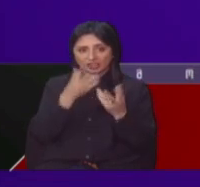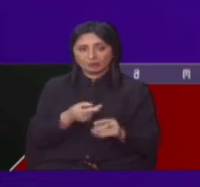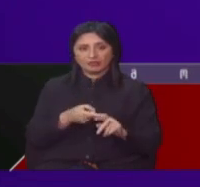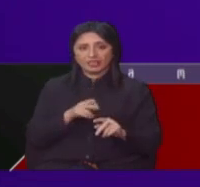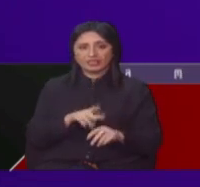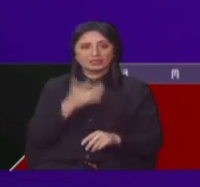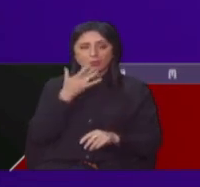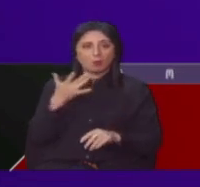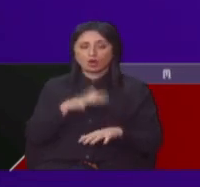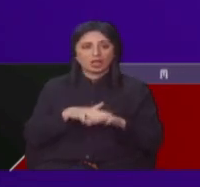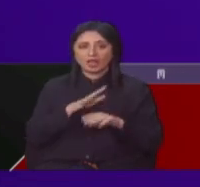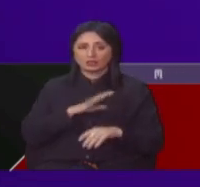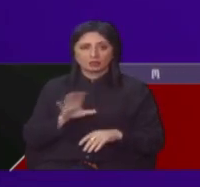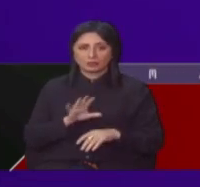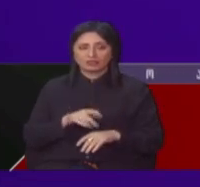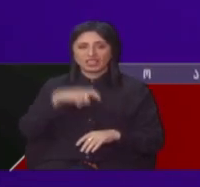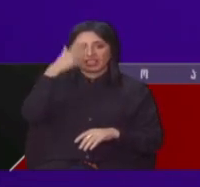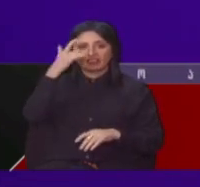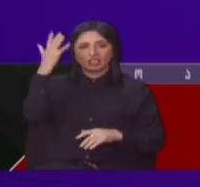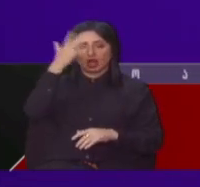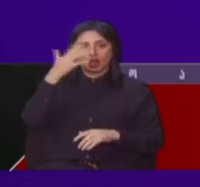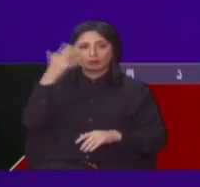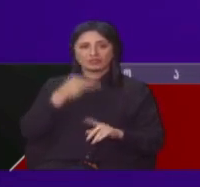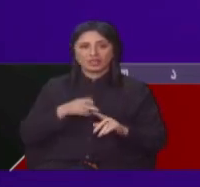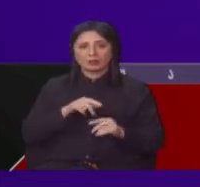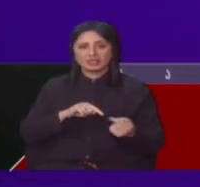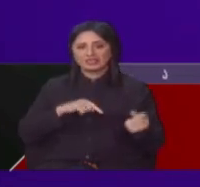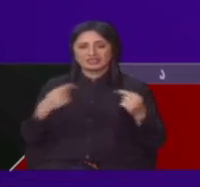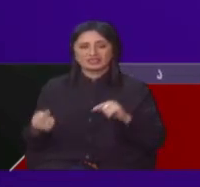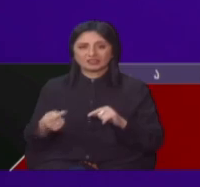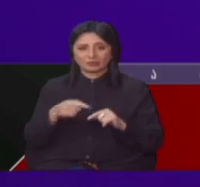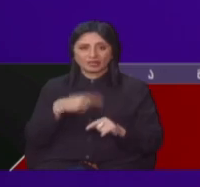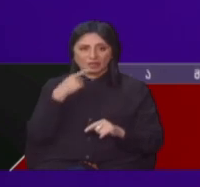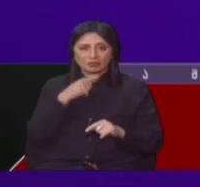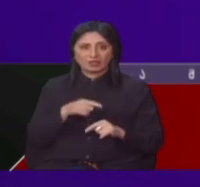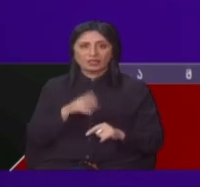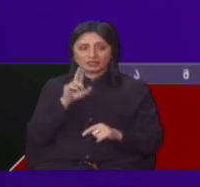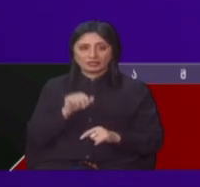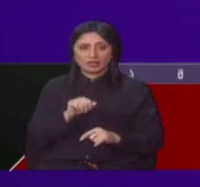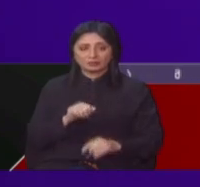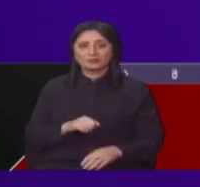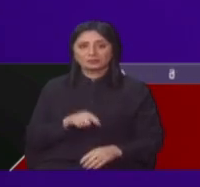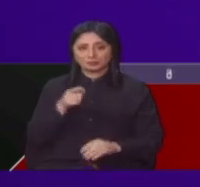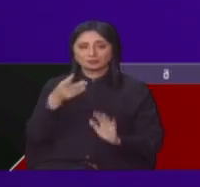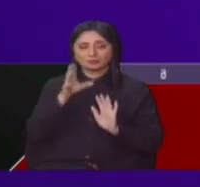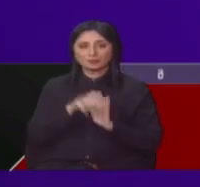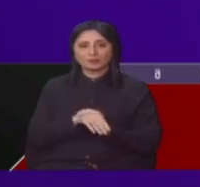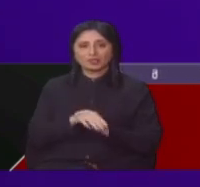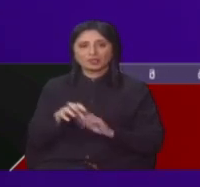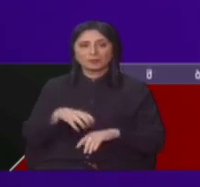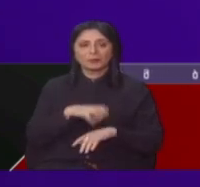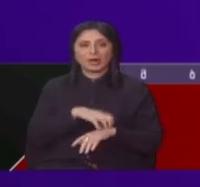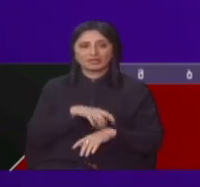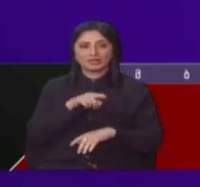ari o politikuri akcija, rac sa unda Ivanishvili sostem am amisapiris pero amtkitsos da matchelis